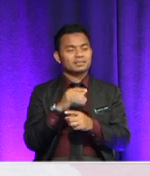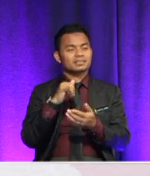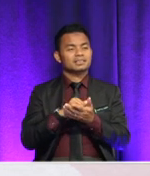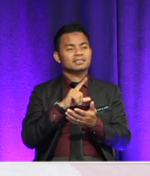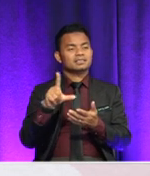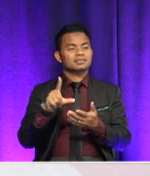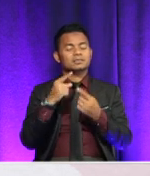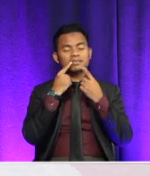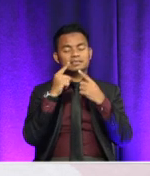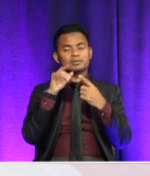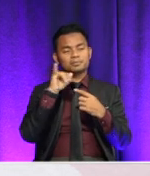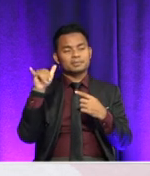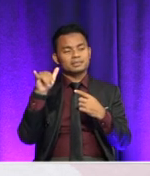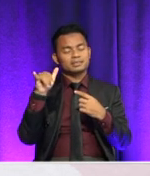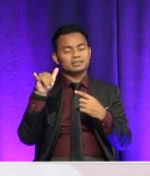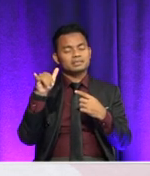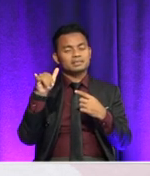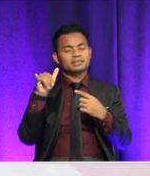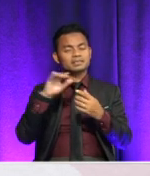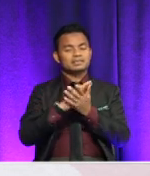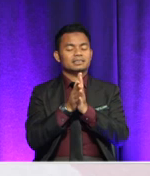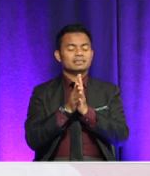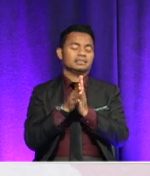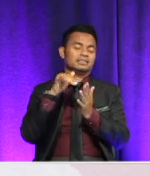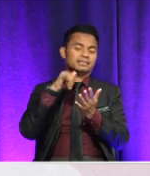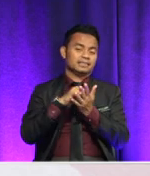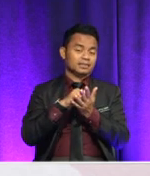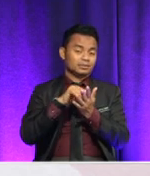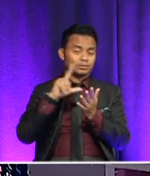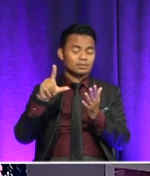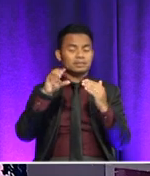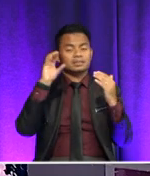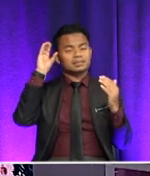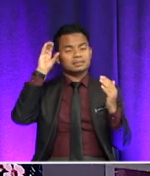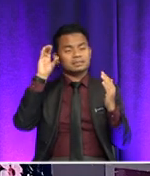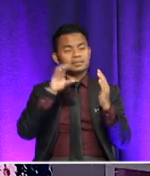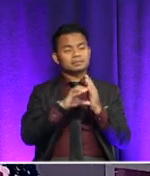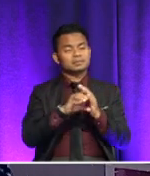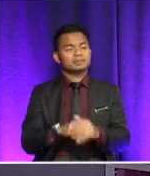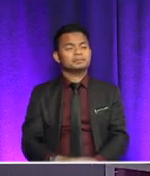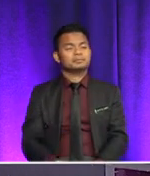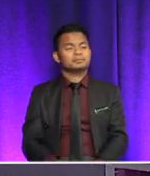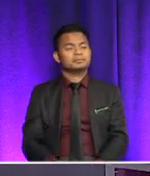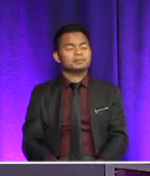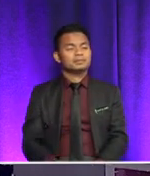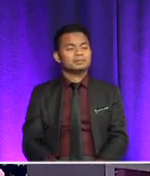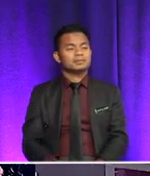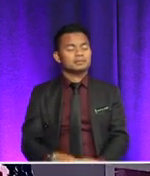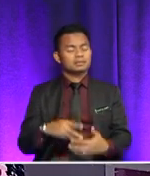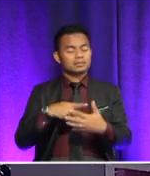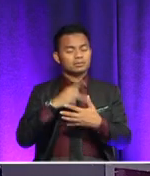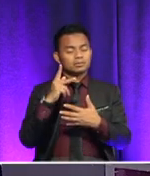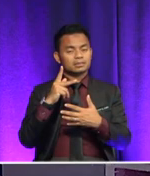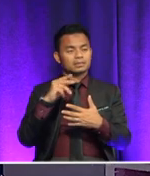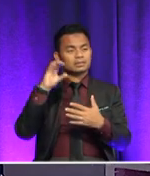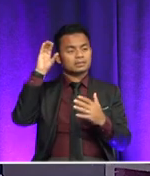jadi itu gambar berdasarkan situasi jadi saya keluarkan yaitu ayat-ayat yang